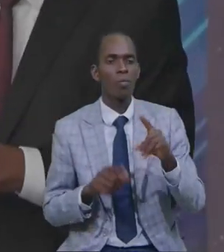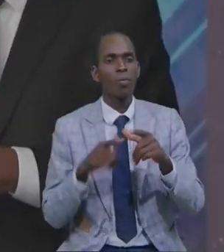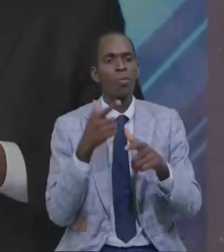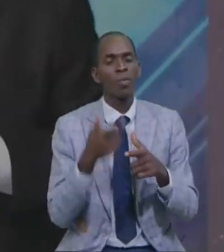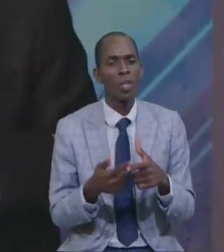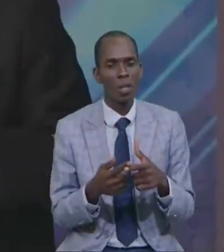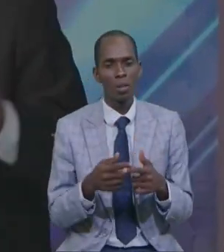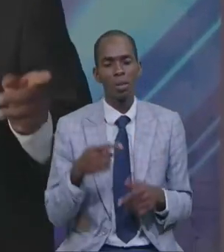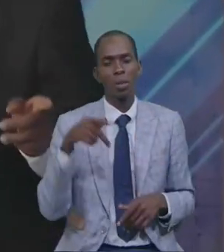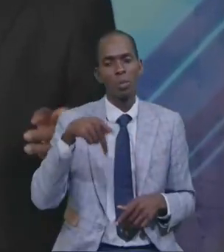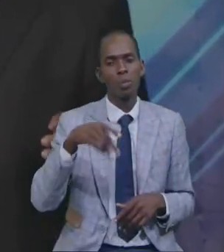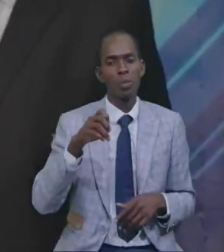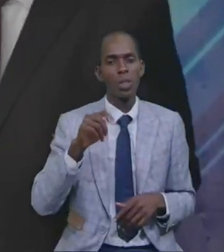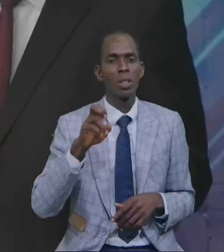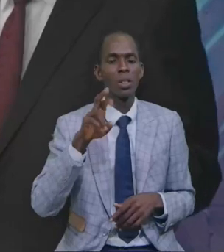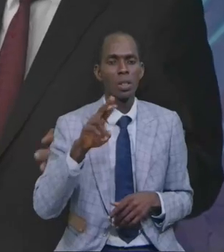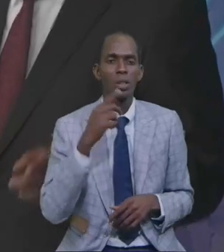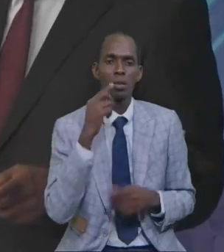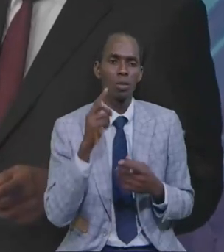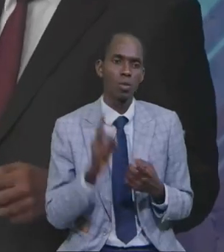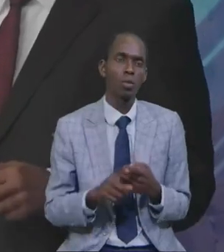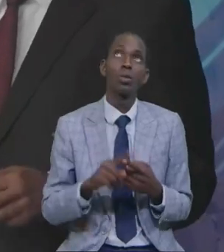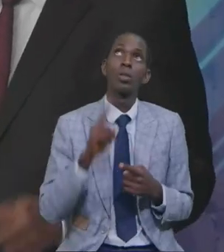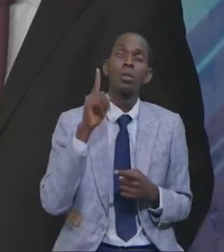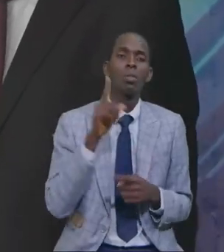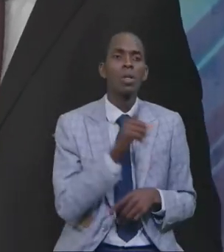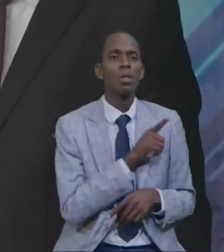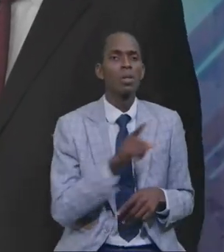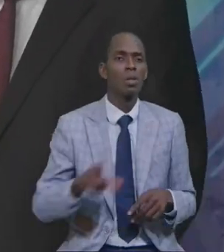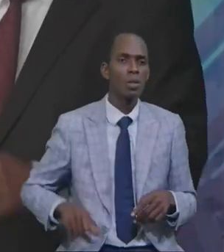tous que tu adresses cette parabole?